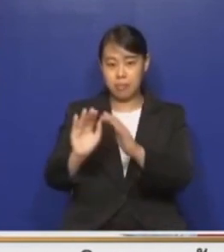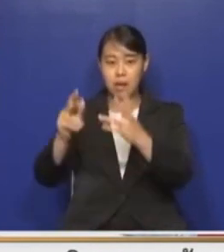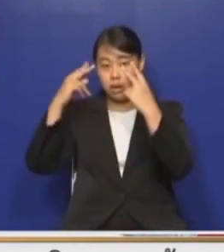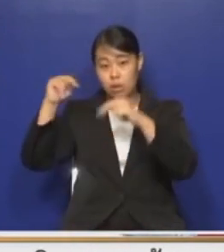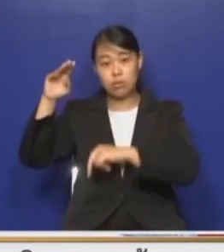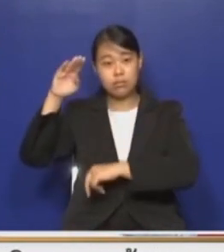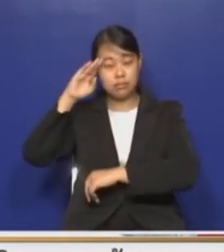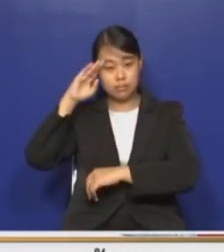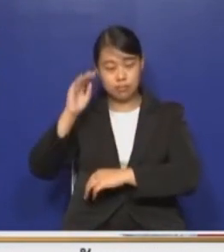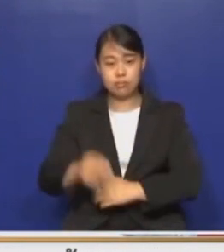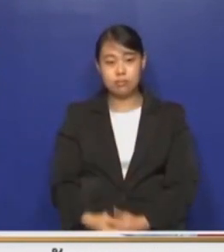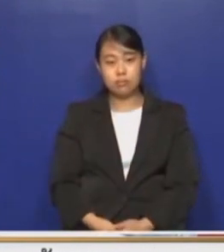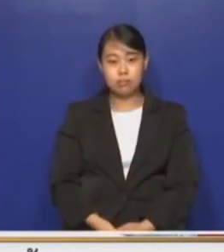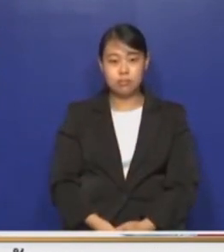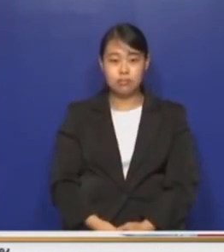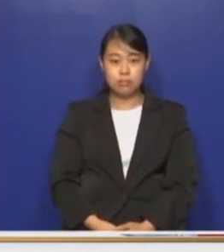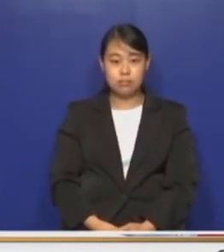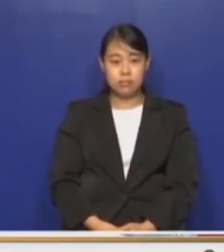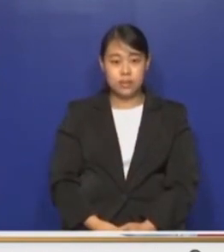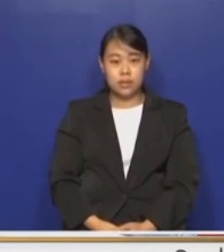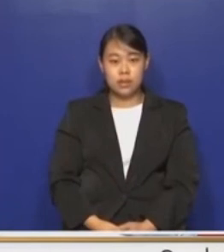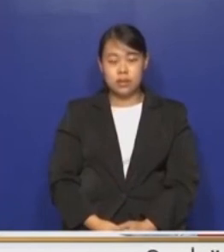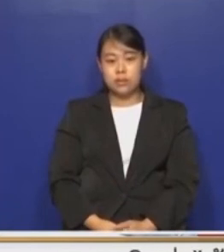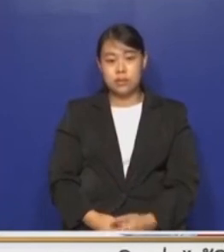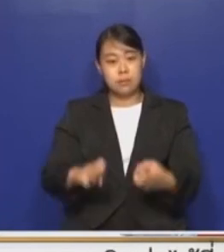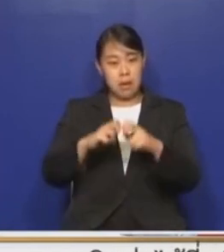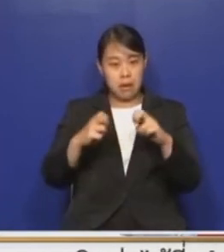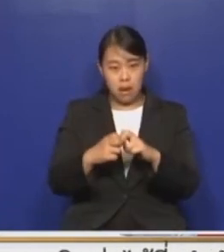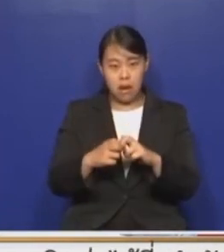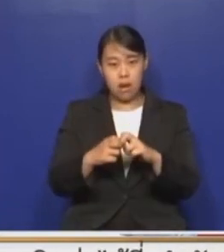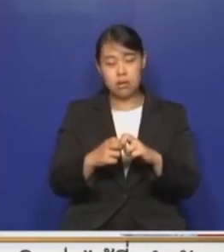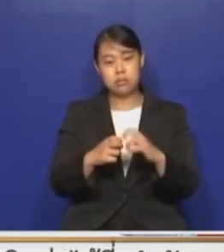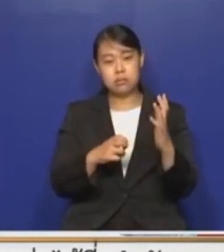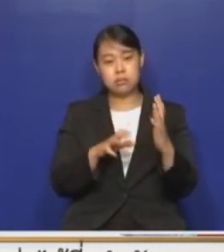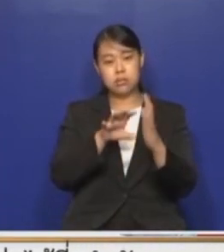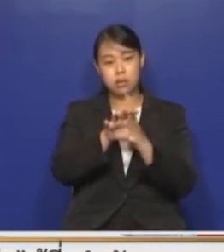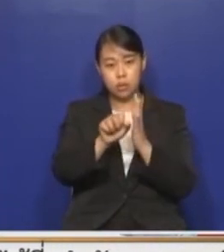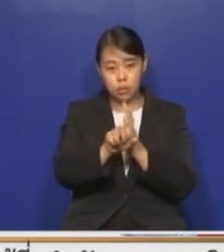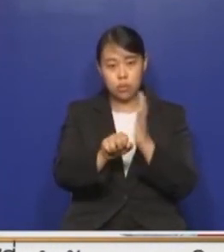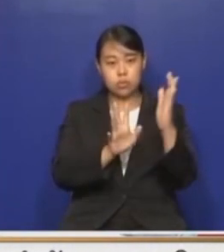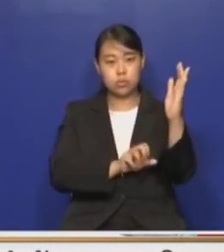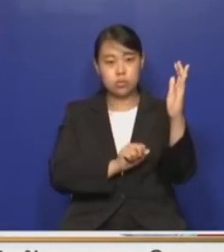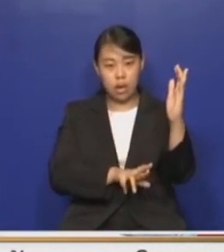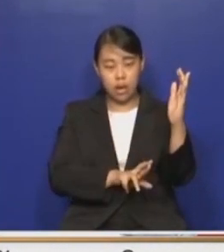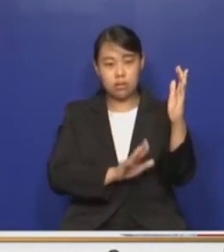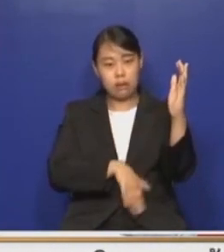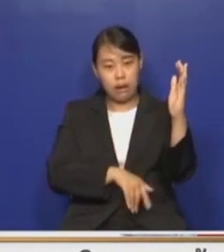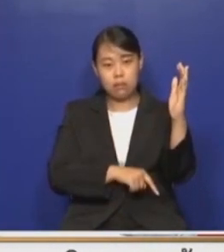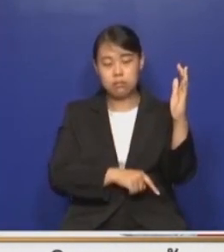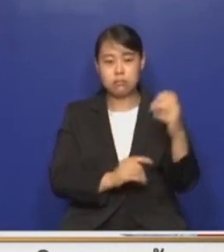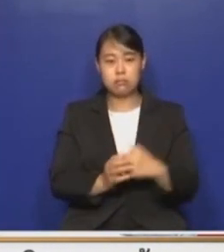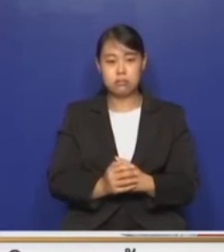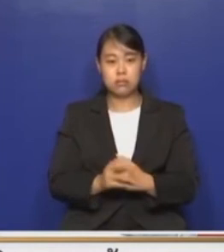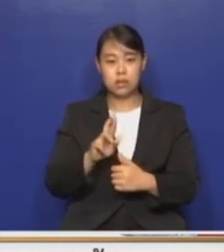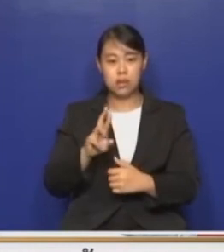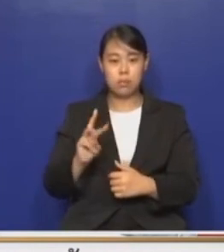จากเรธรารเดิเกิดขึ้ไม่ว่าปักใต้ích่วาสูรราษไม่วาสะคนออกครผมก็ได้ยินทบุธีท